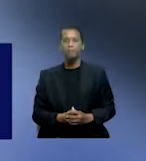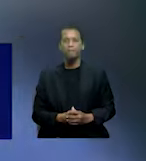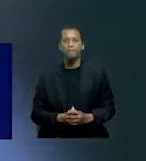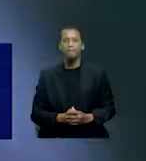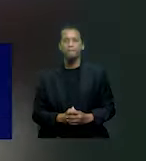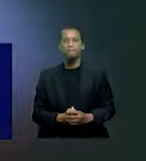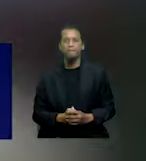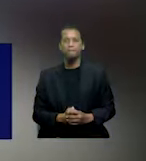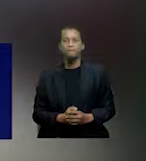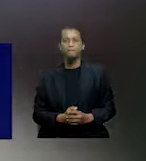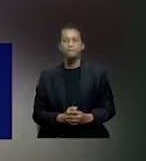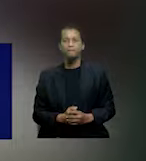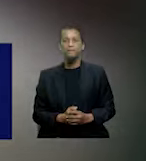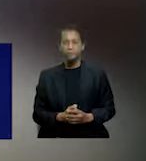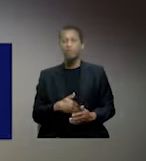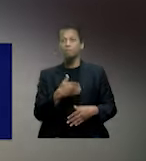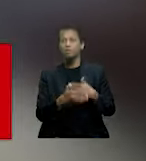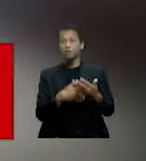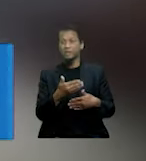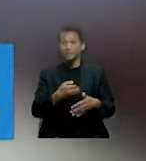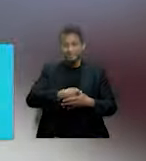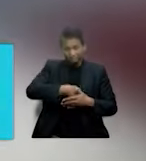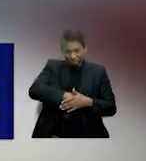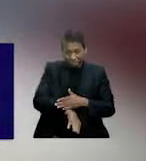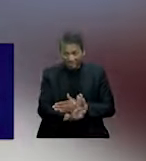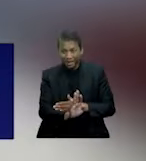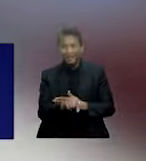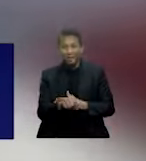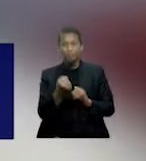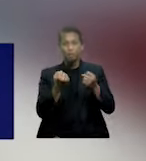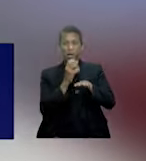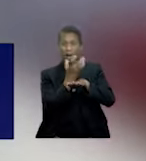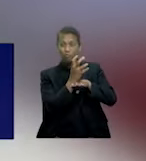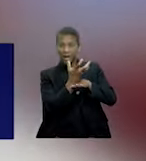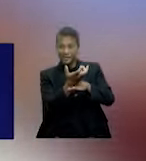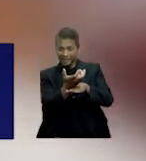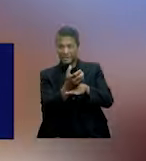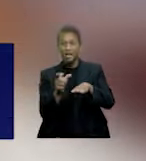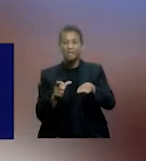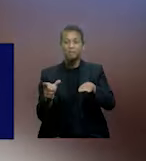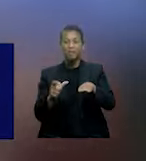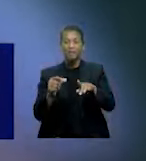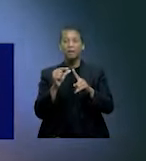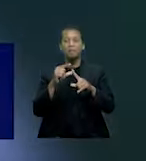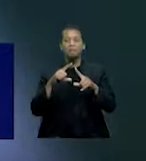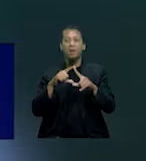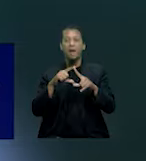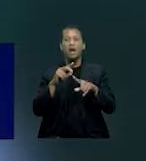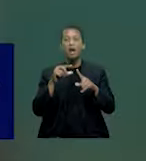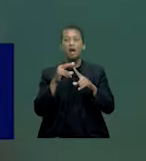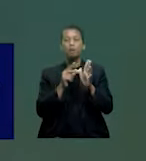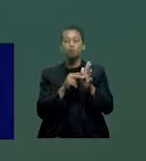Proses persalinan terpaksa dilakukan seorang ibu di dalam mobil ambulans di Kecamatan Parung Panjang, Kabupaten Bogor, Jawa